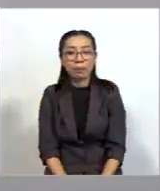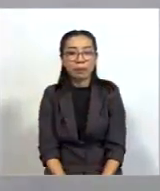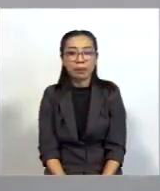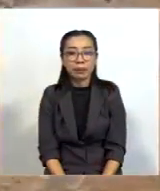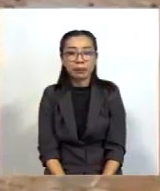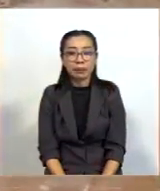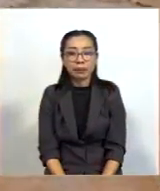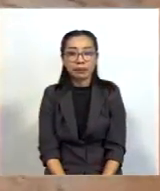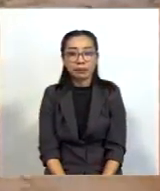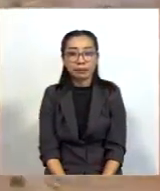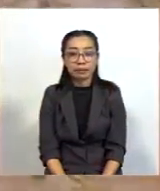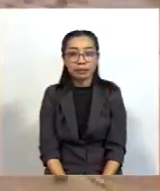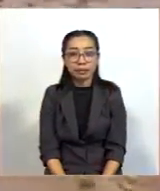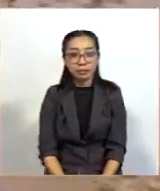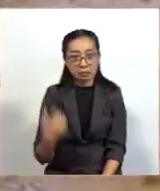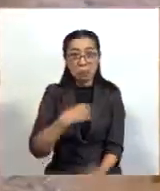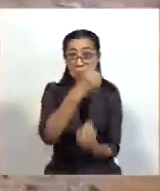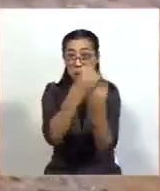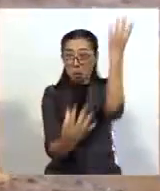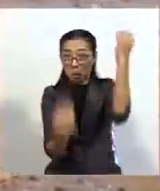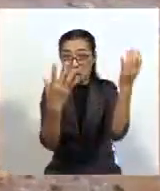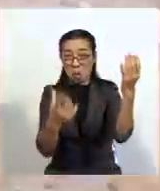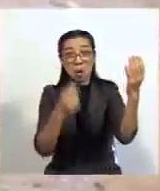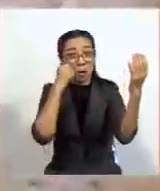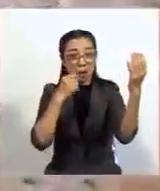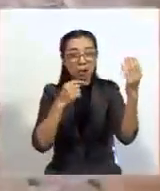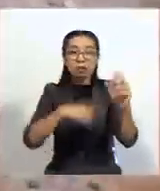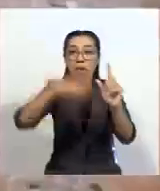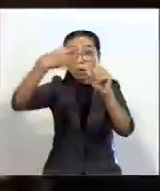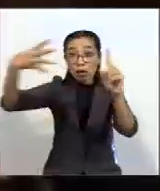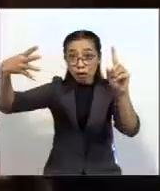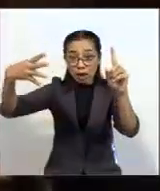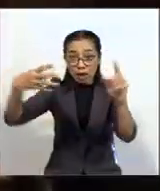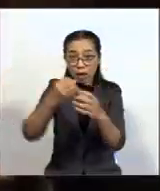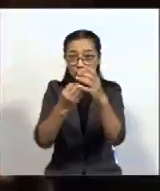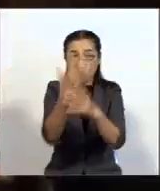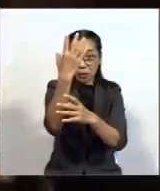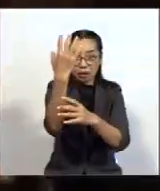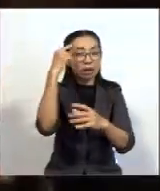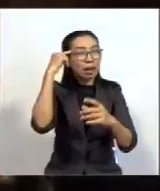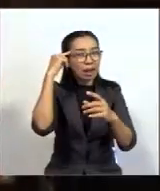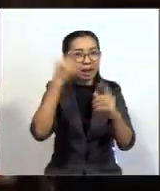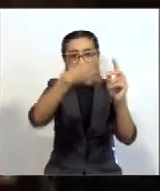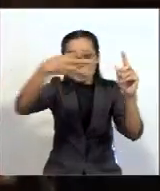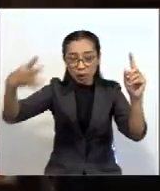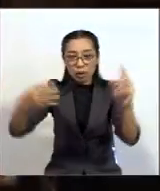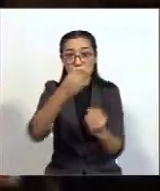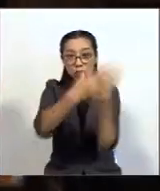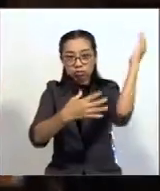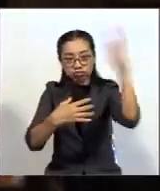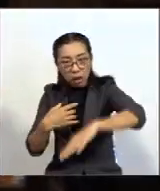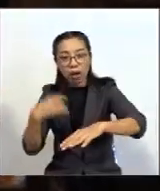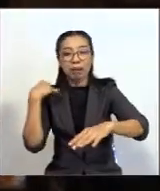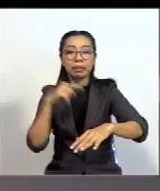นอกจากนี้ก็ยังพบว่ามีต้นไม้ขนาดใหญ่ล้มทับเสาไฟฟ้าแรงสูงจำนวน4ต้นได้รับความเสียหายเจ้าหน้า